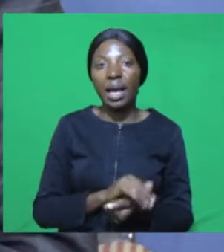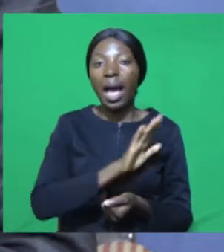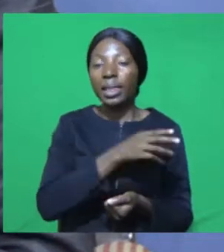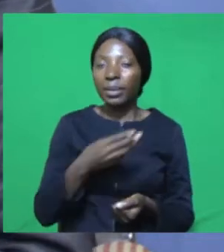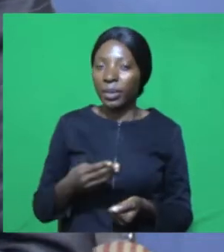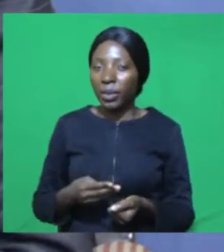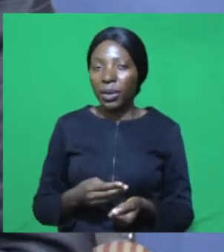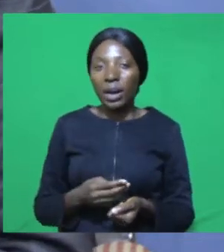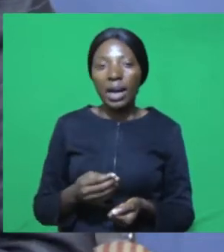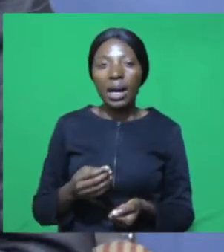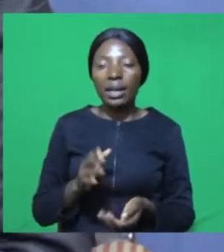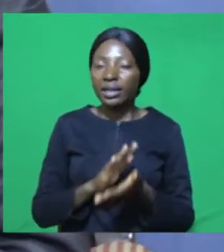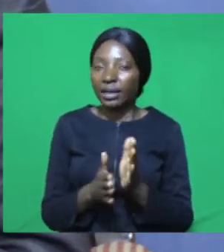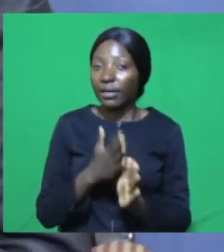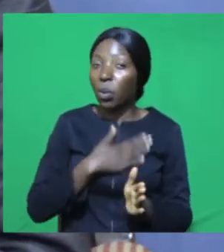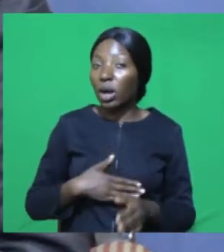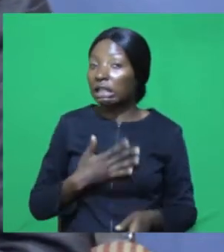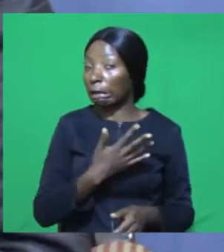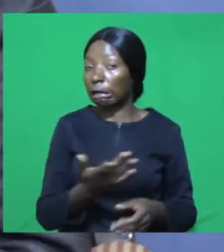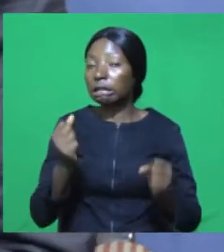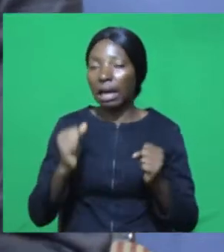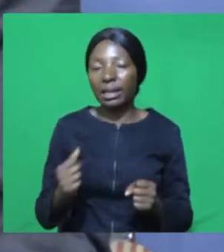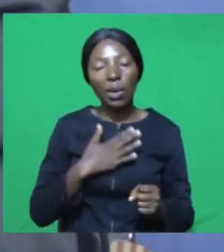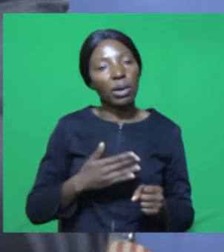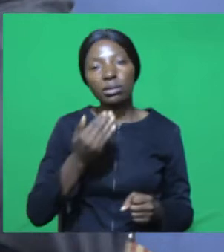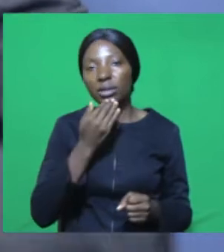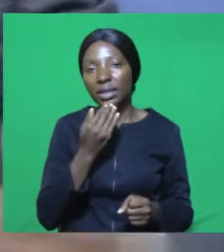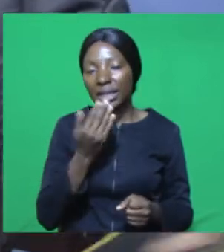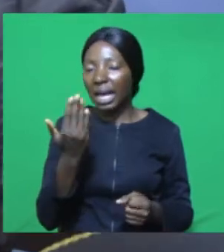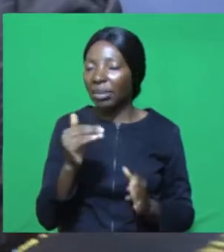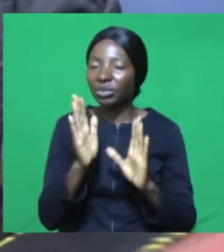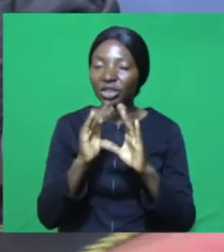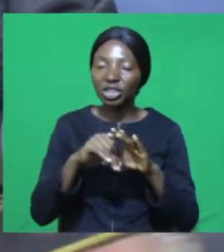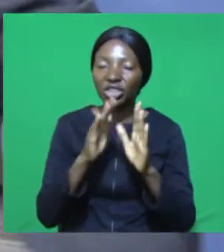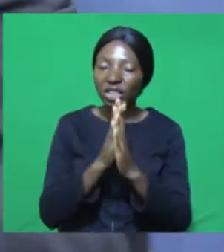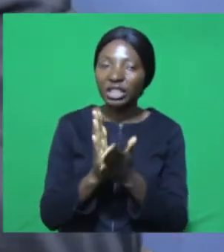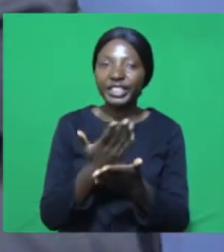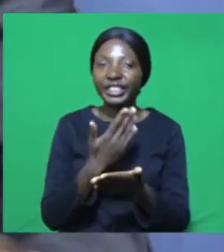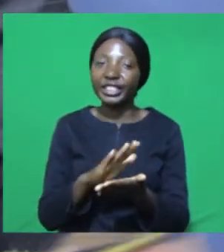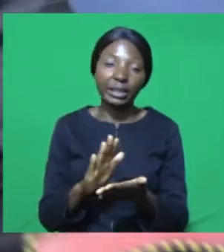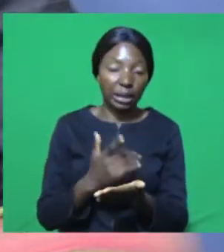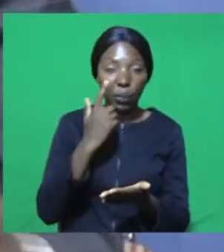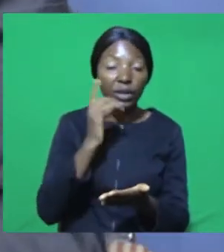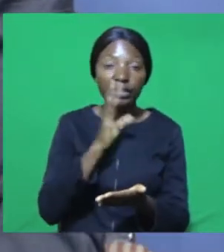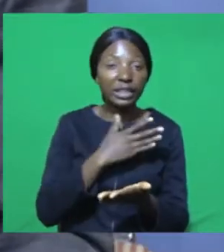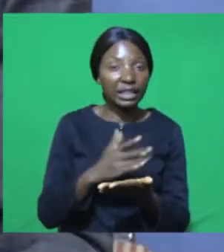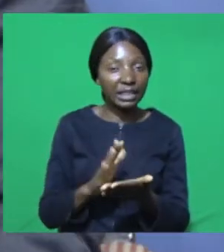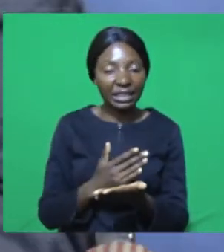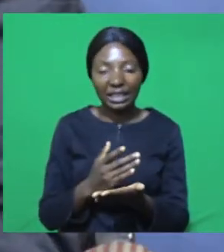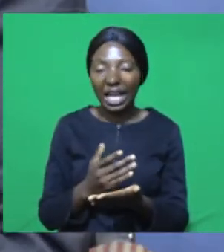vatenda havadi zvinoita kunge zvinonetsa. Pastor. Chaanoda kungoswoimba kuchechi kana aimba